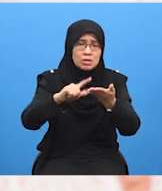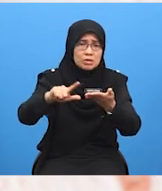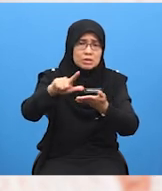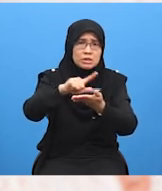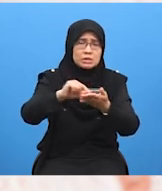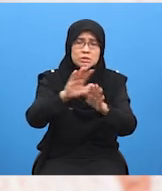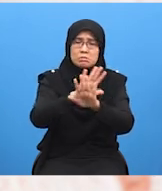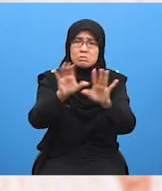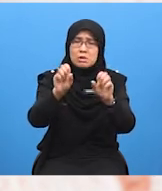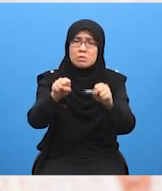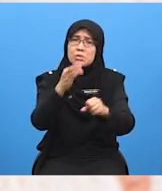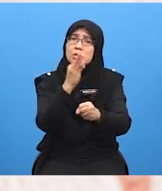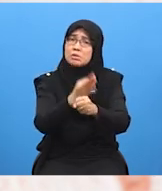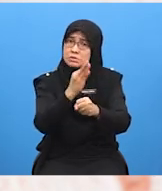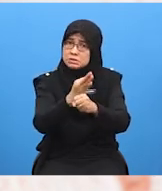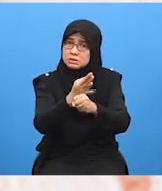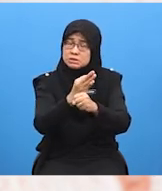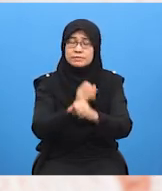yang dikehendaki.